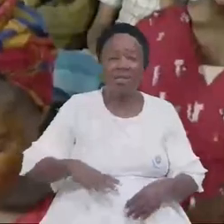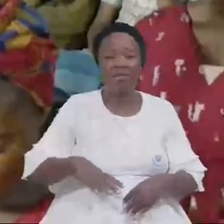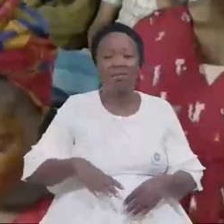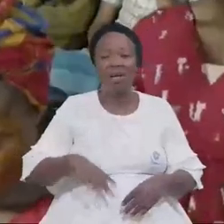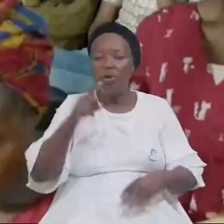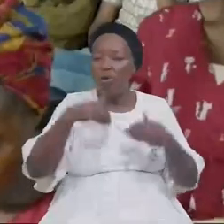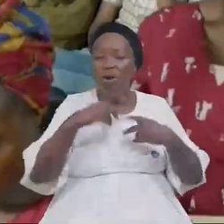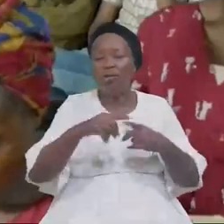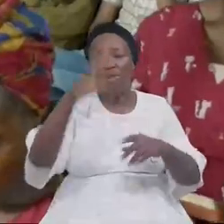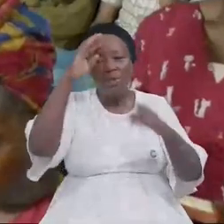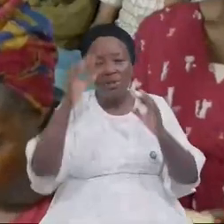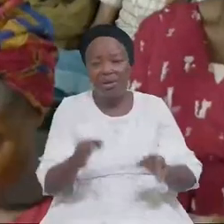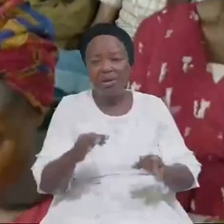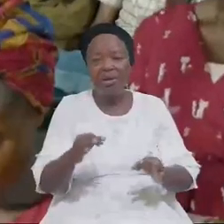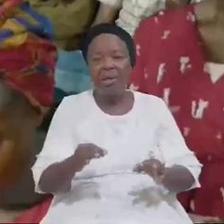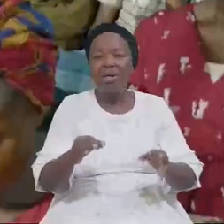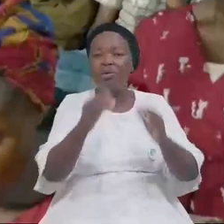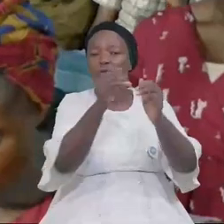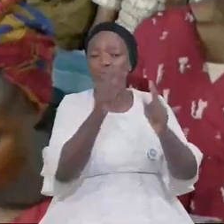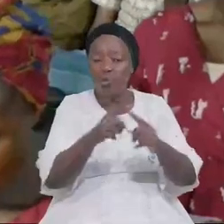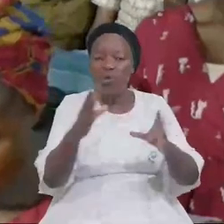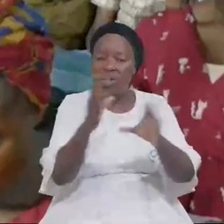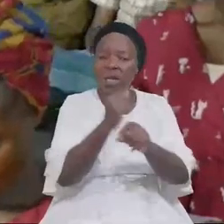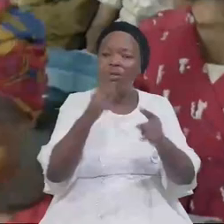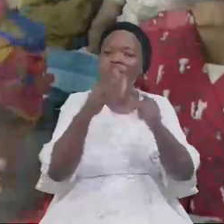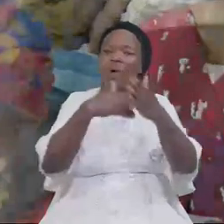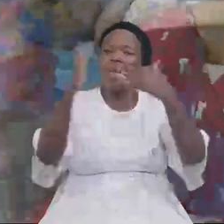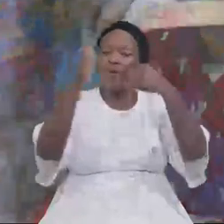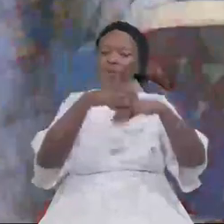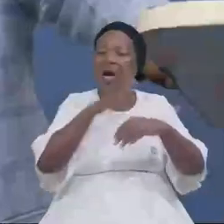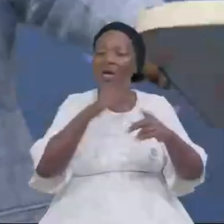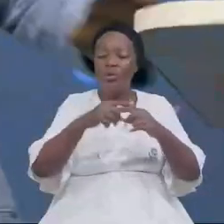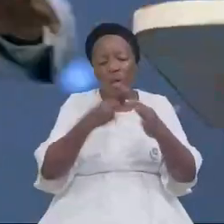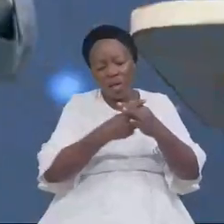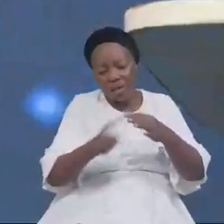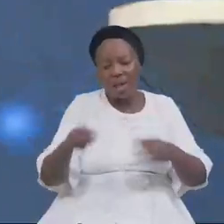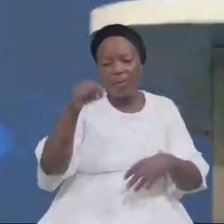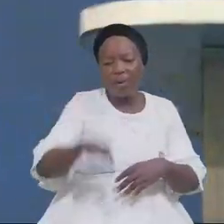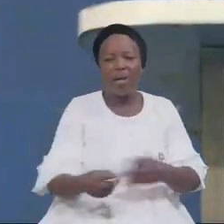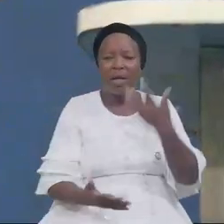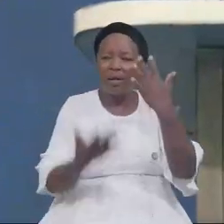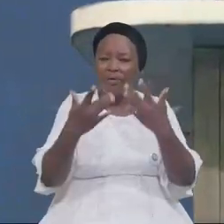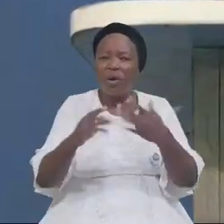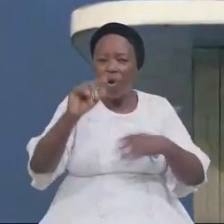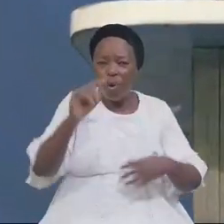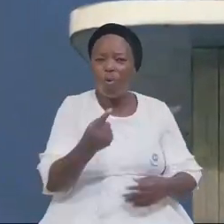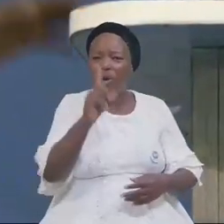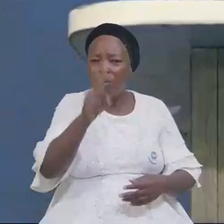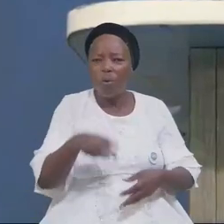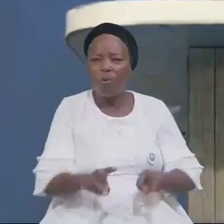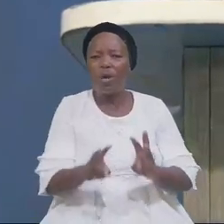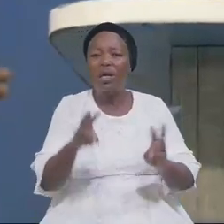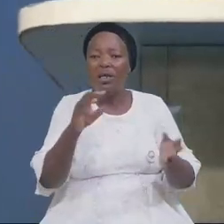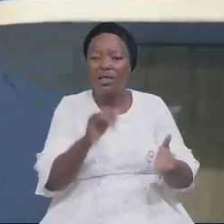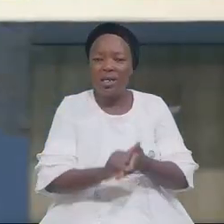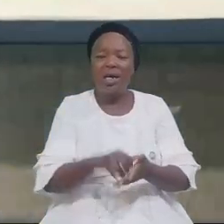décider d'aller au ciel et d'échapper à l'enfer. Une seule voie, que cela, une